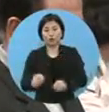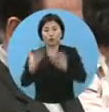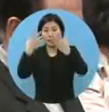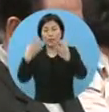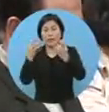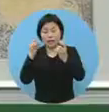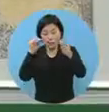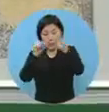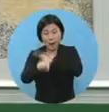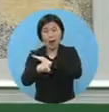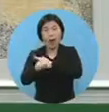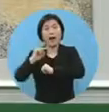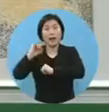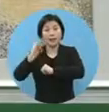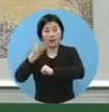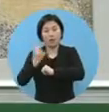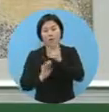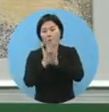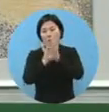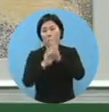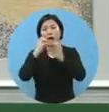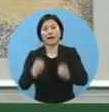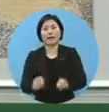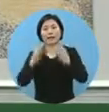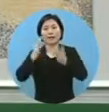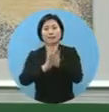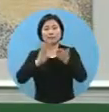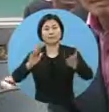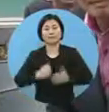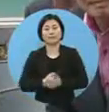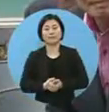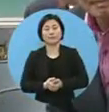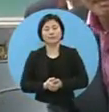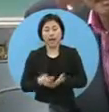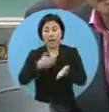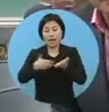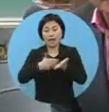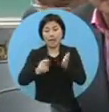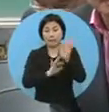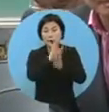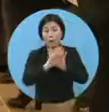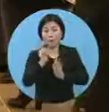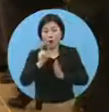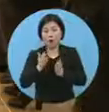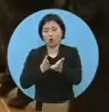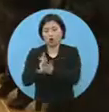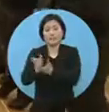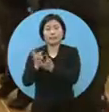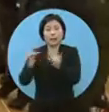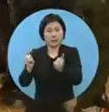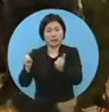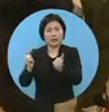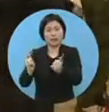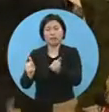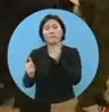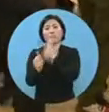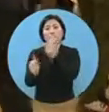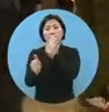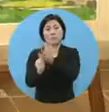전시 행사장을 직접 찾아가 경매 행사를 펼칩니다. 그림 경매는 지역 전업 미술 작가들의 창작 활동을